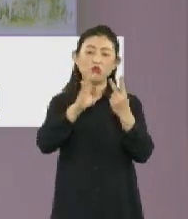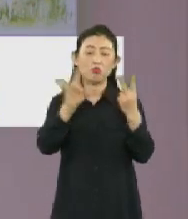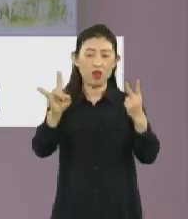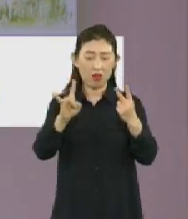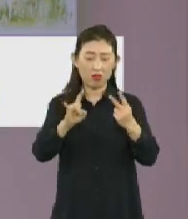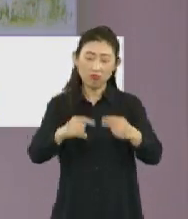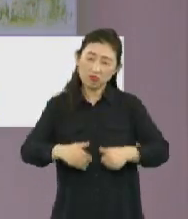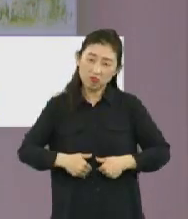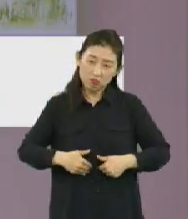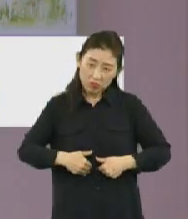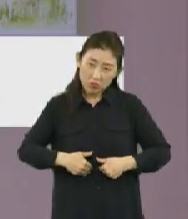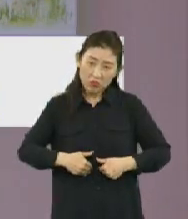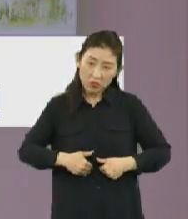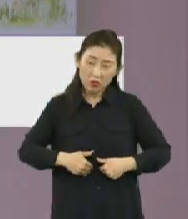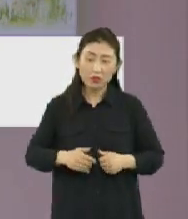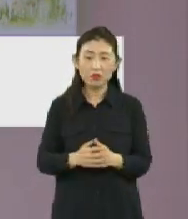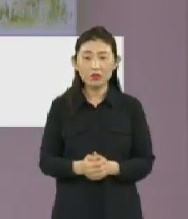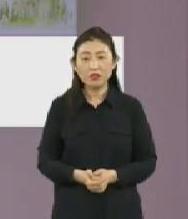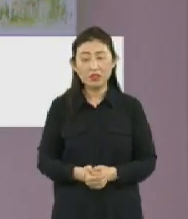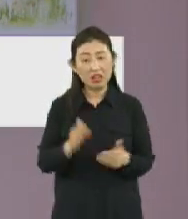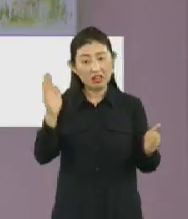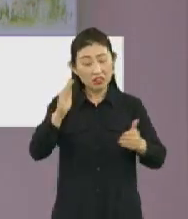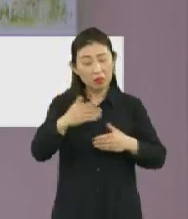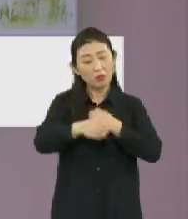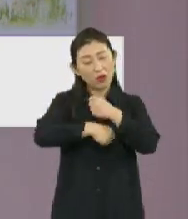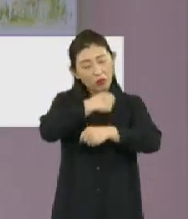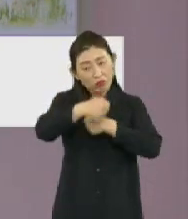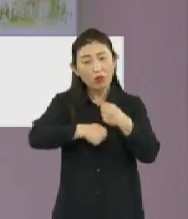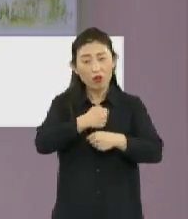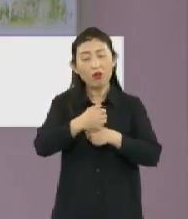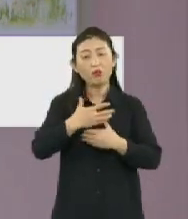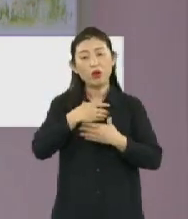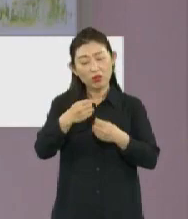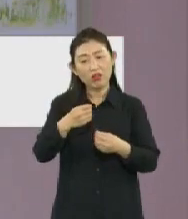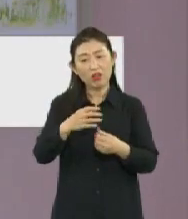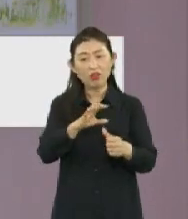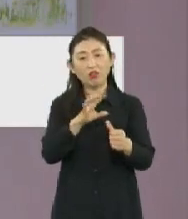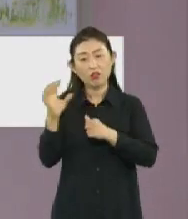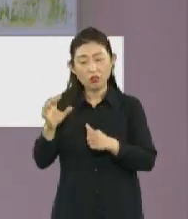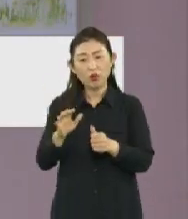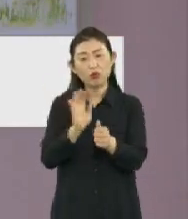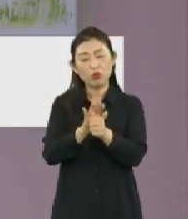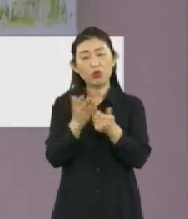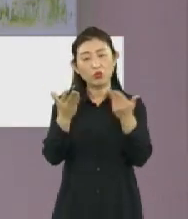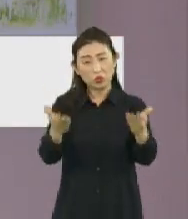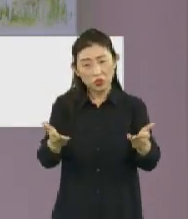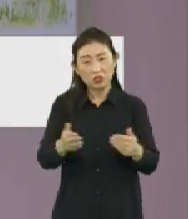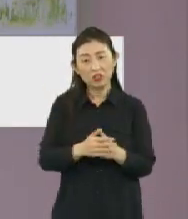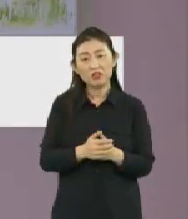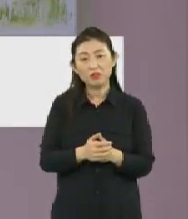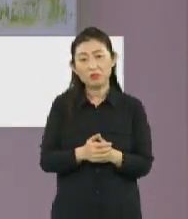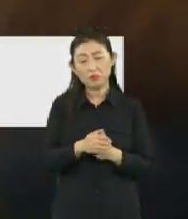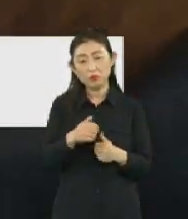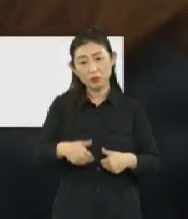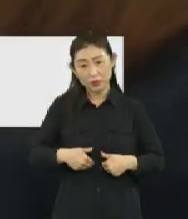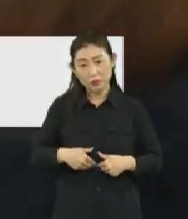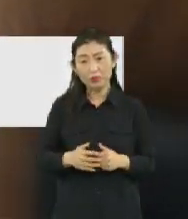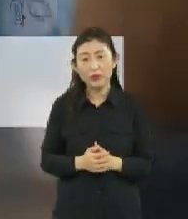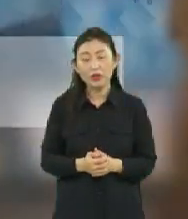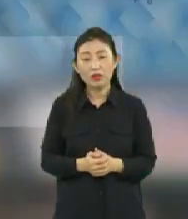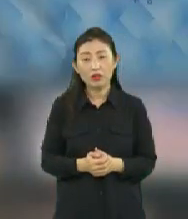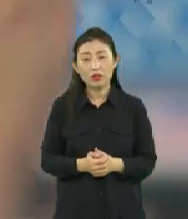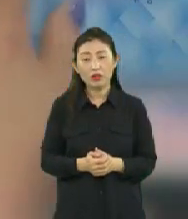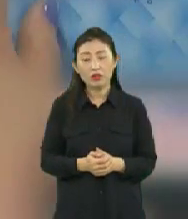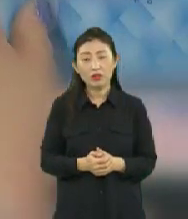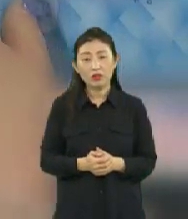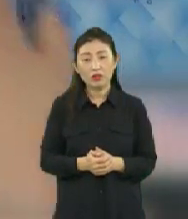좀 늘려줬으면 우리 아이들이 좀 마음껏 좀 쓸 수 있게끔 우리가 마련해주는 게 우리의 일이라 생각합니다.